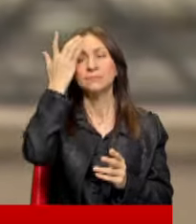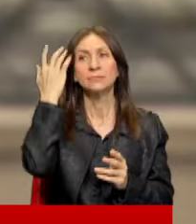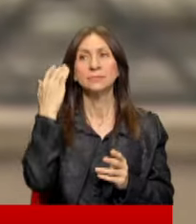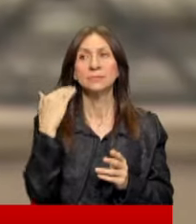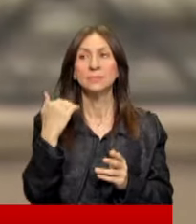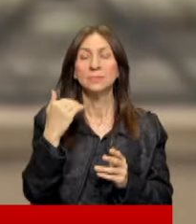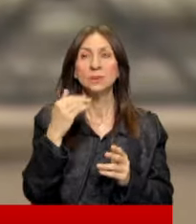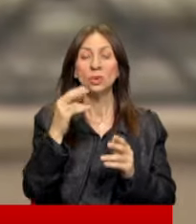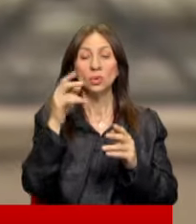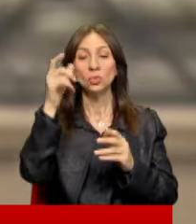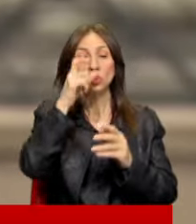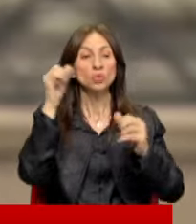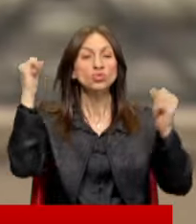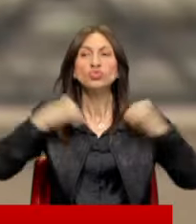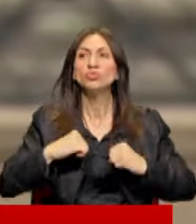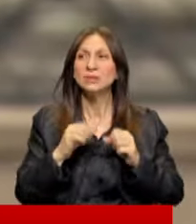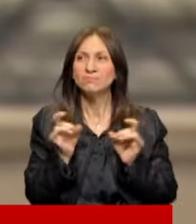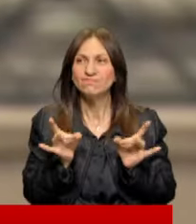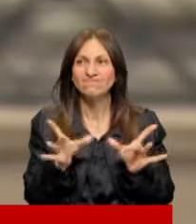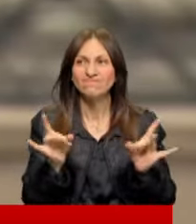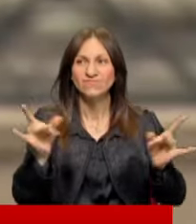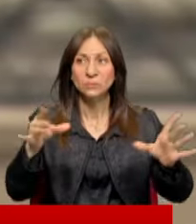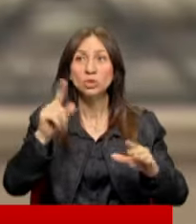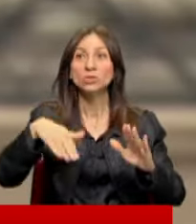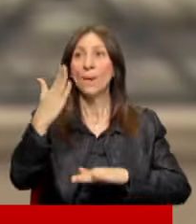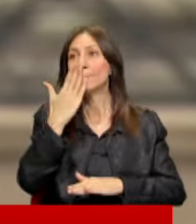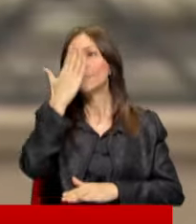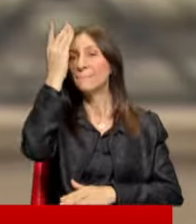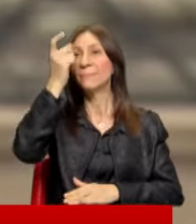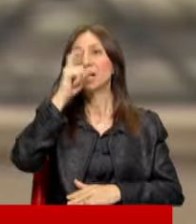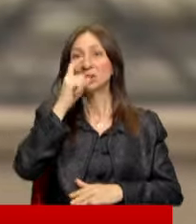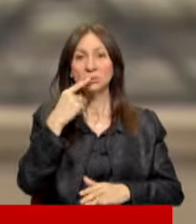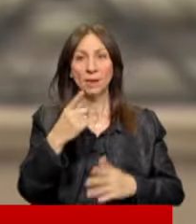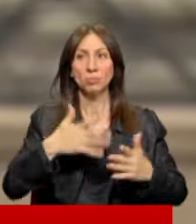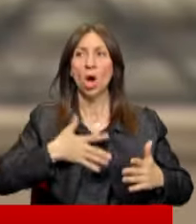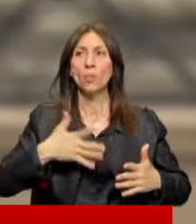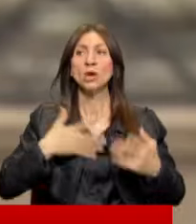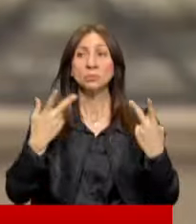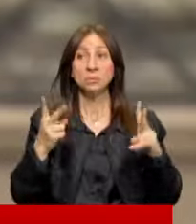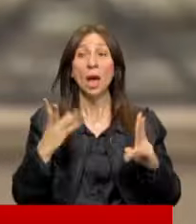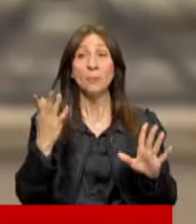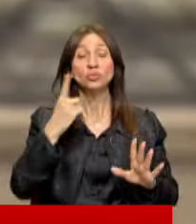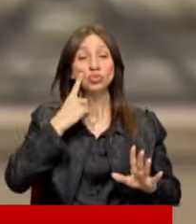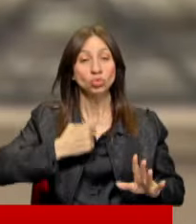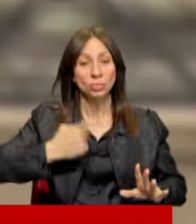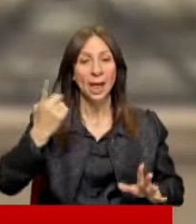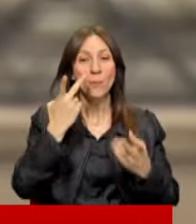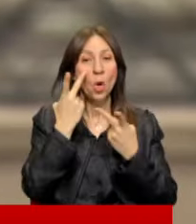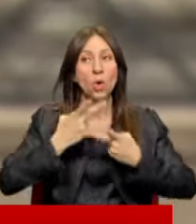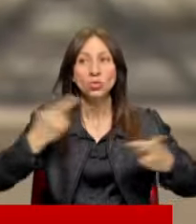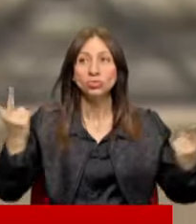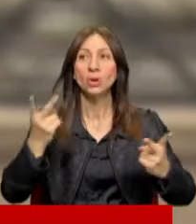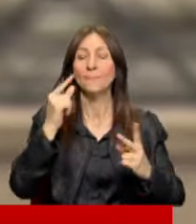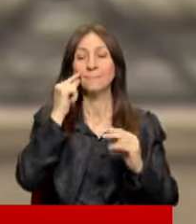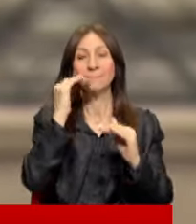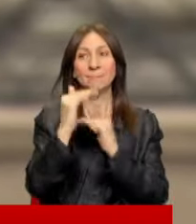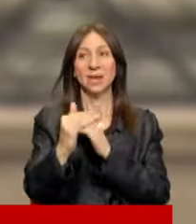ülkeyi düşmanlardan arındırdım. Bundan sonraki padişahınız benim diyebilecekken hem cumhuriyeti hem egemenliği